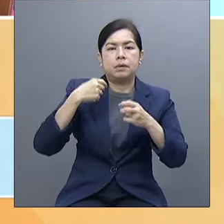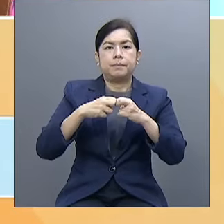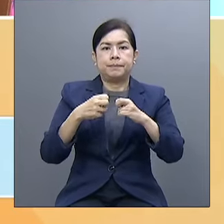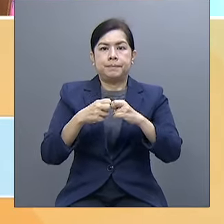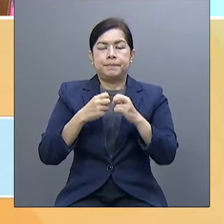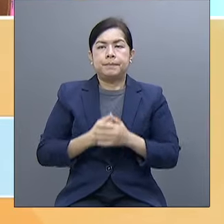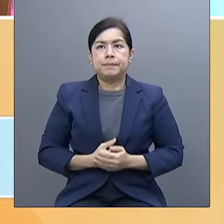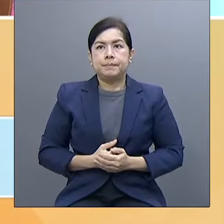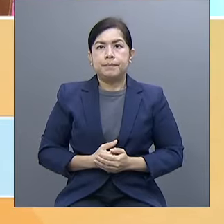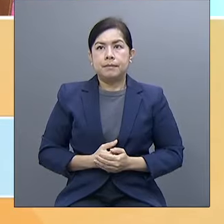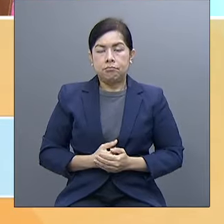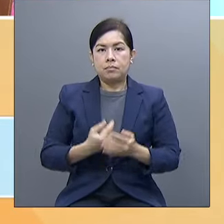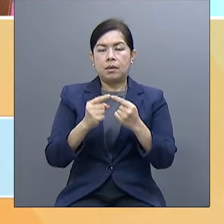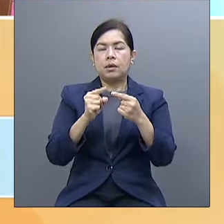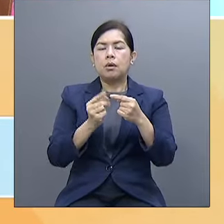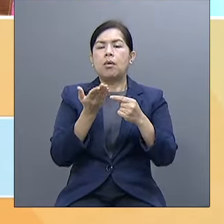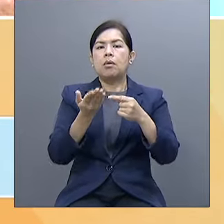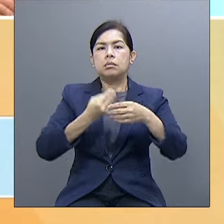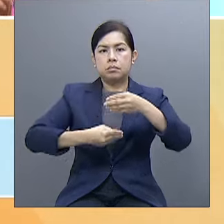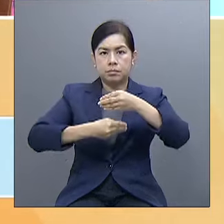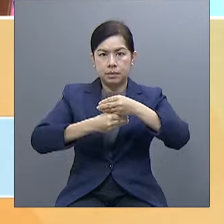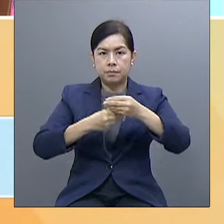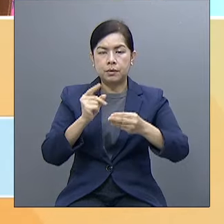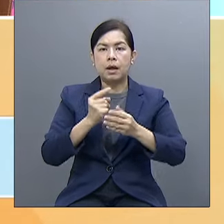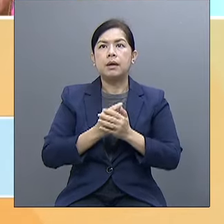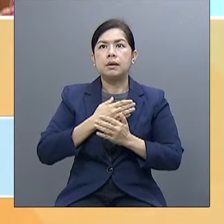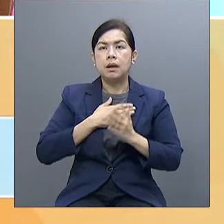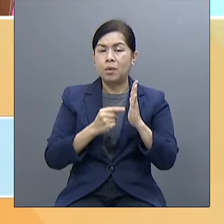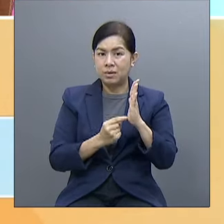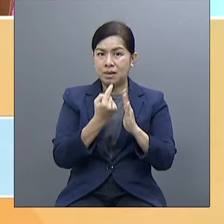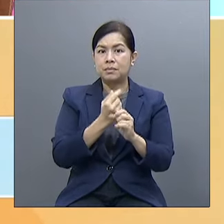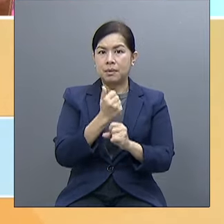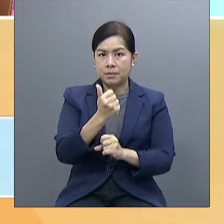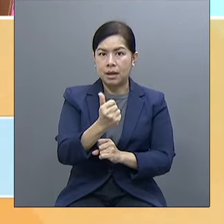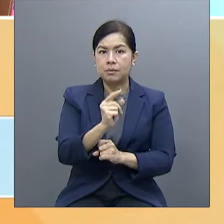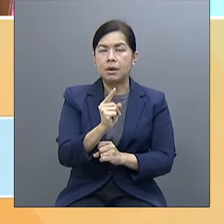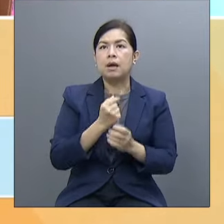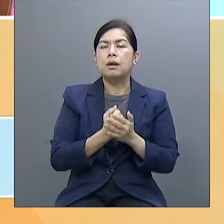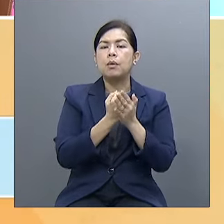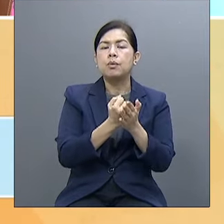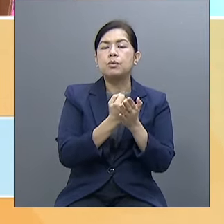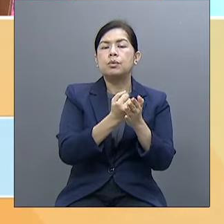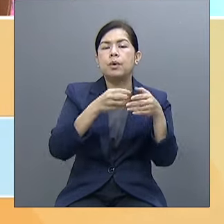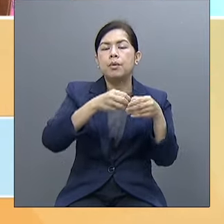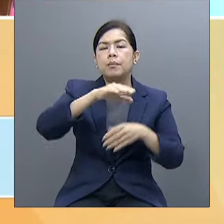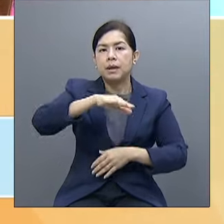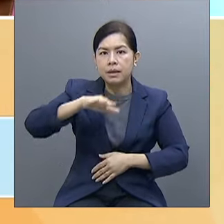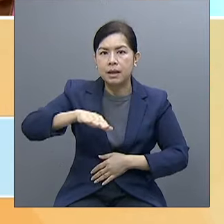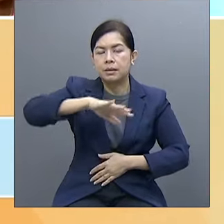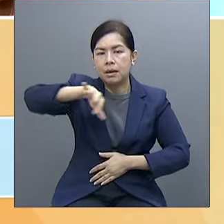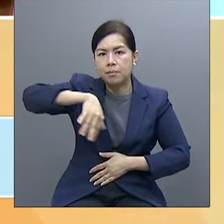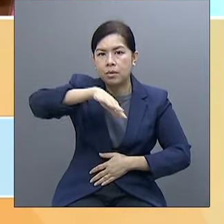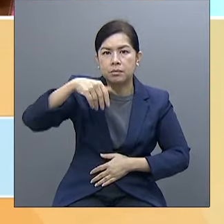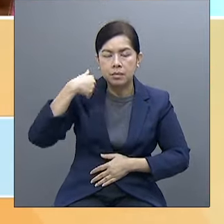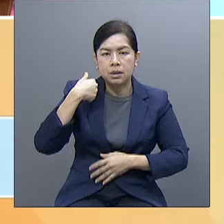การได้แต่อยากแทรกไว้นิดนึงเราเริ่มได้ตั้งแต่หนึ่งช่วยเด็กให้รู้ผู้ปกครองโร